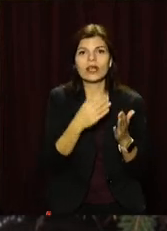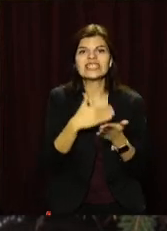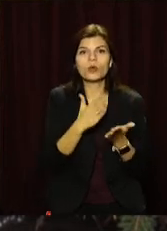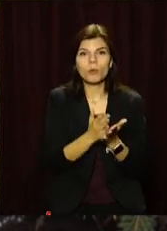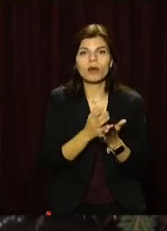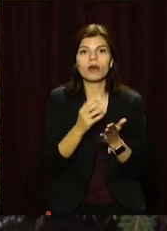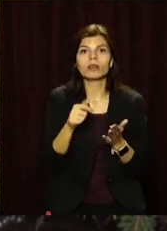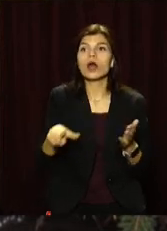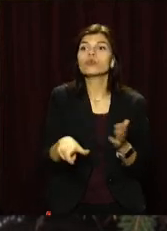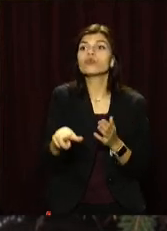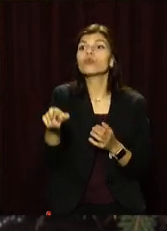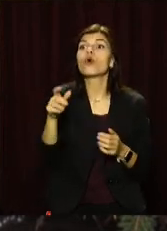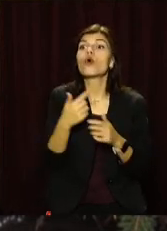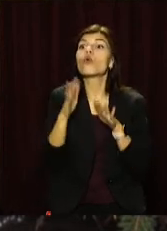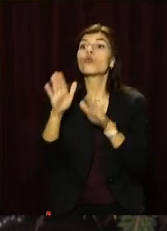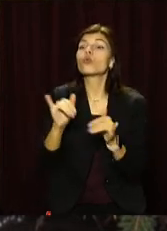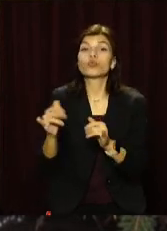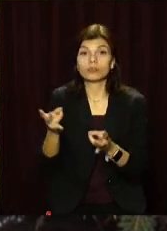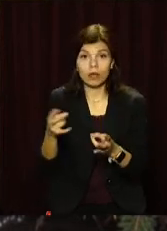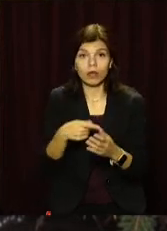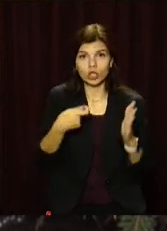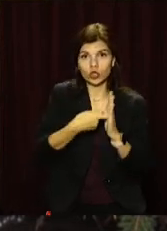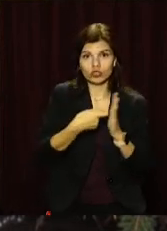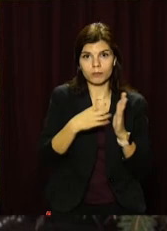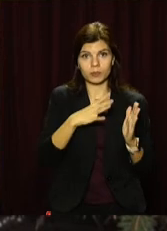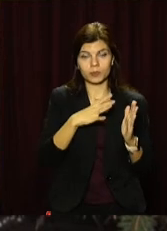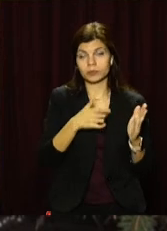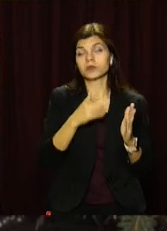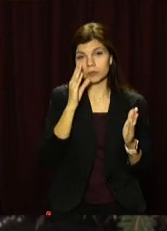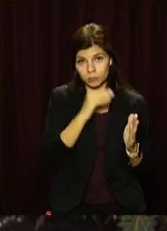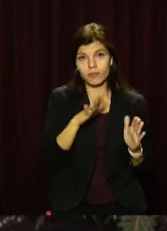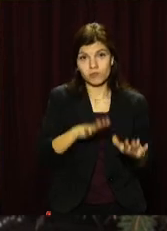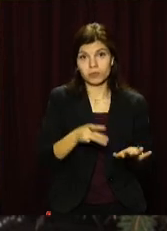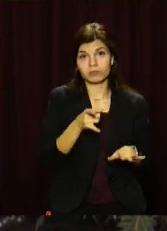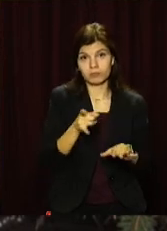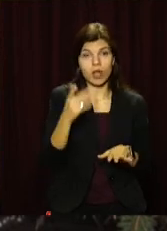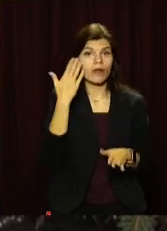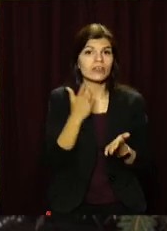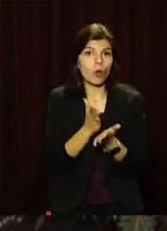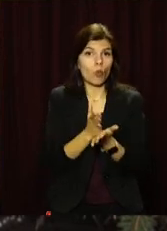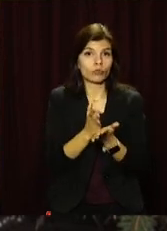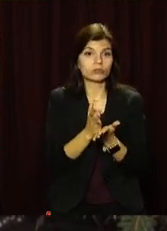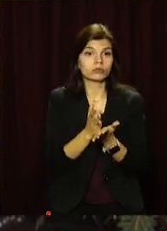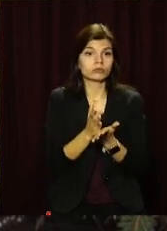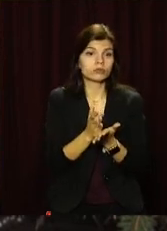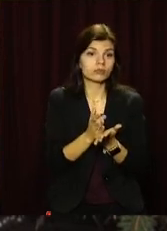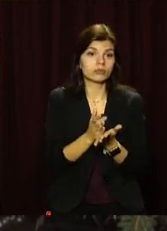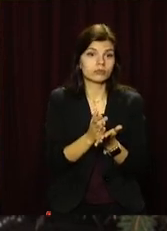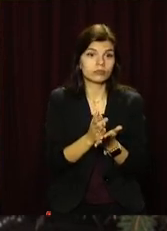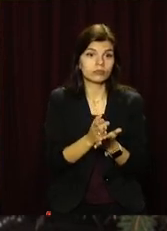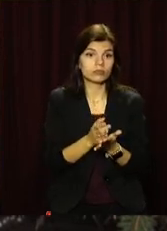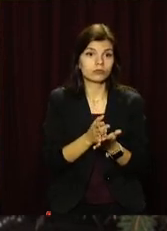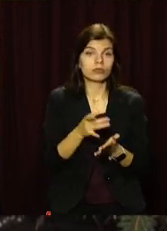шляху слідування до місця події і безпосередньо в цьому автомобілі, коли вони знаходяться на